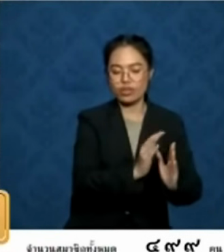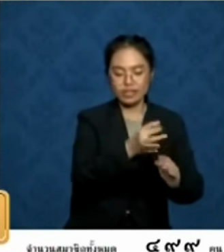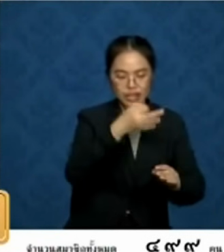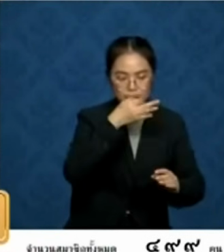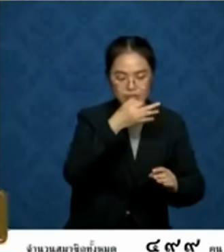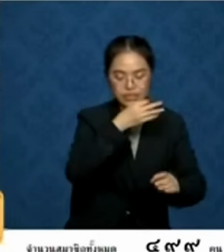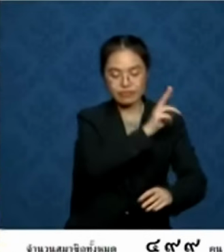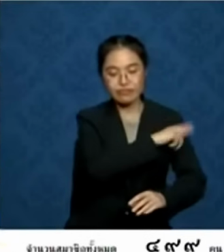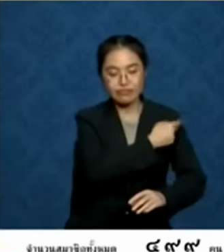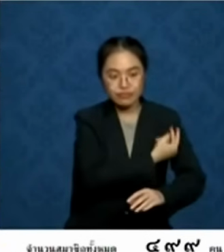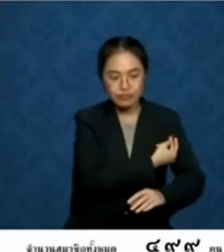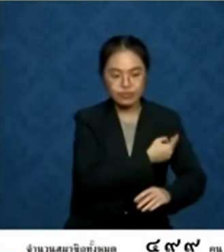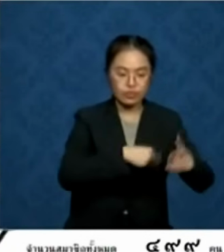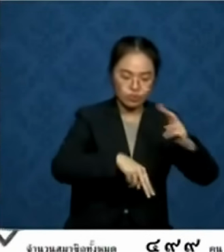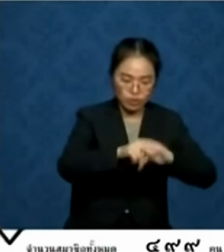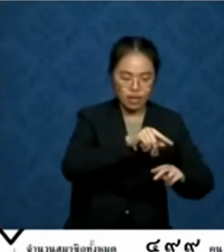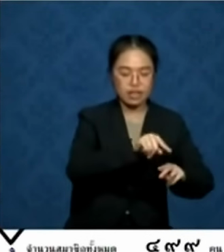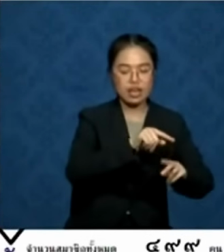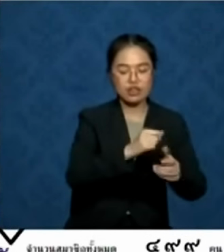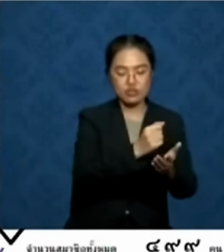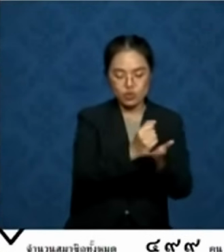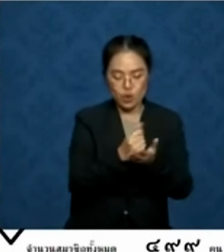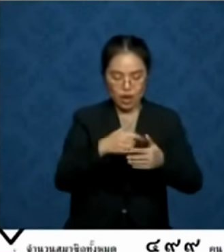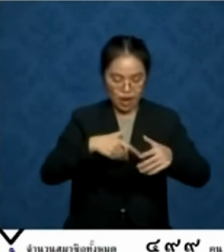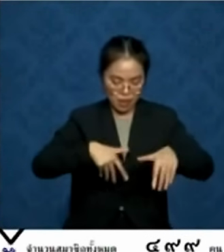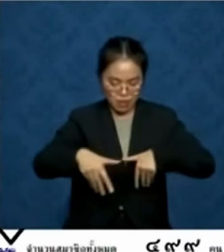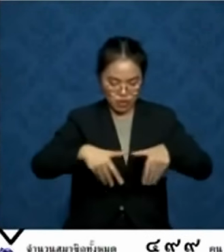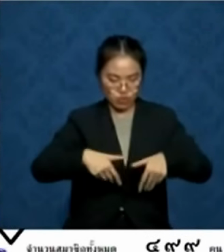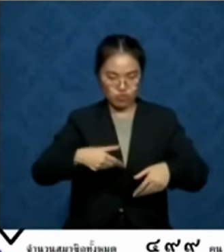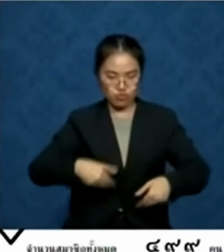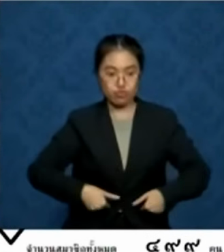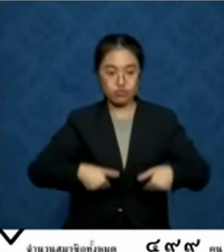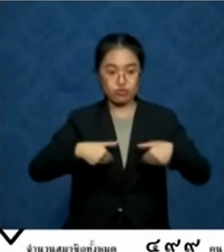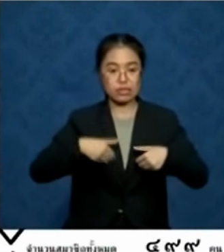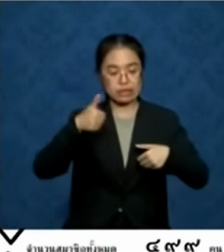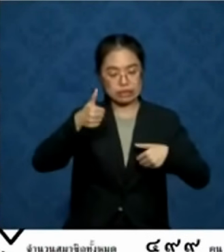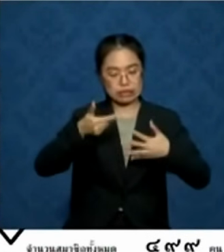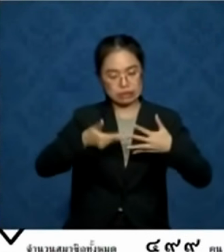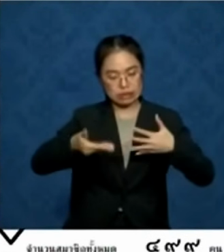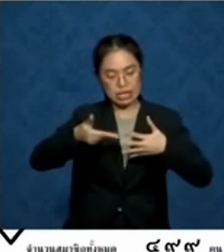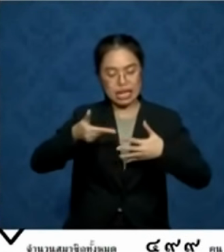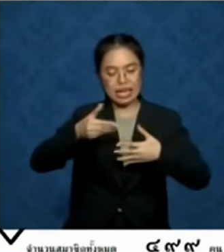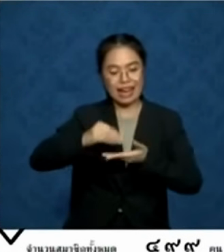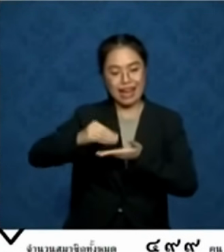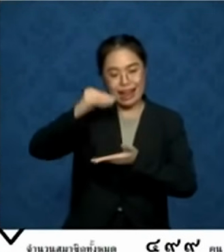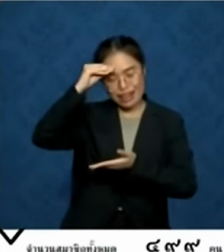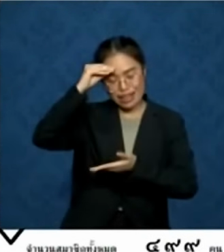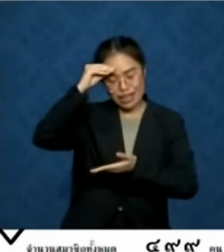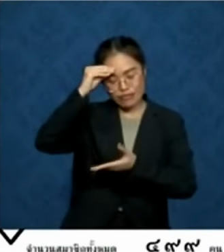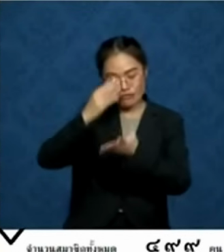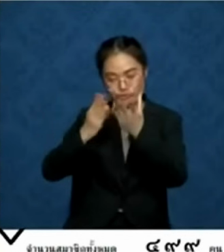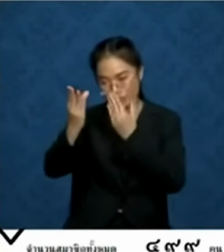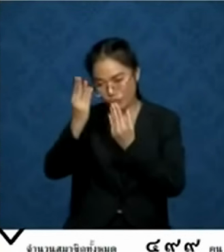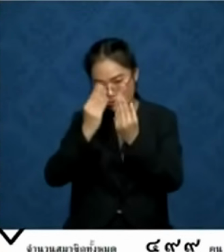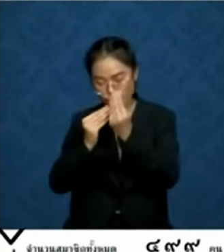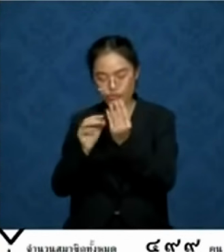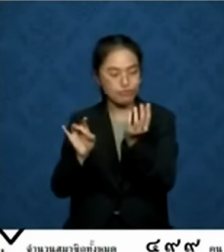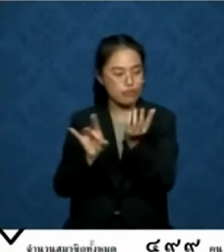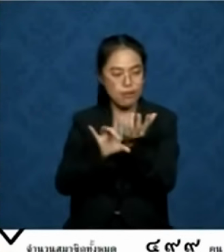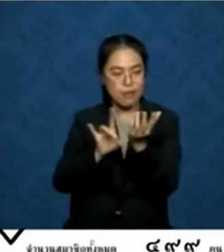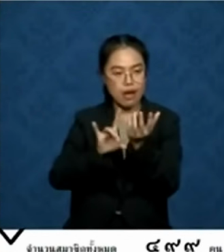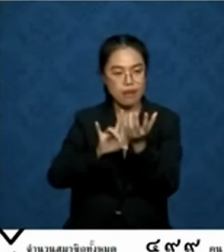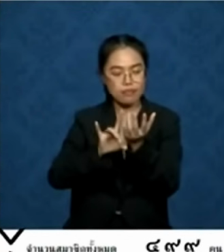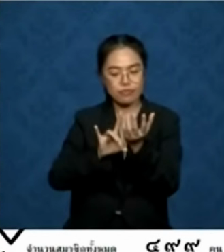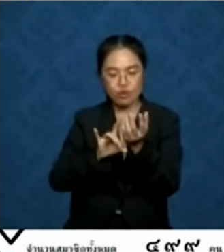ให้ประชาชนมีคุณภาพชีวิตที่ดียกระดับการศึกษาและการเรียนรู้ที่มีคุณภาพทั่วถึง